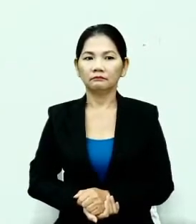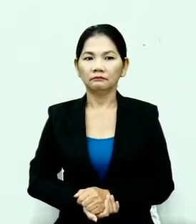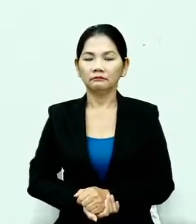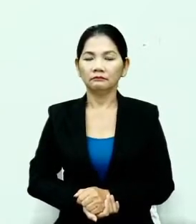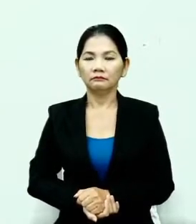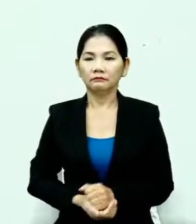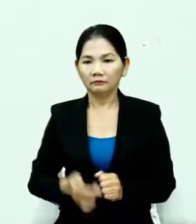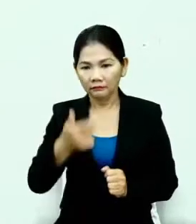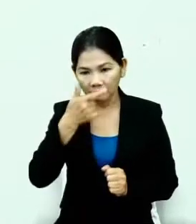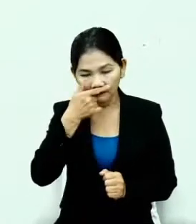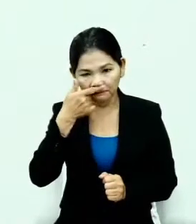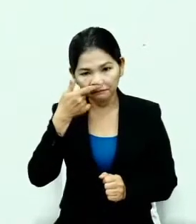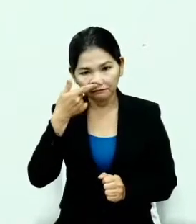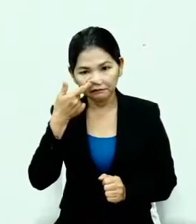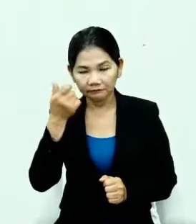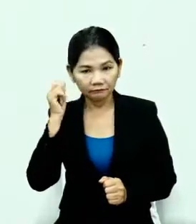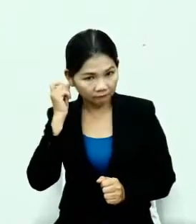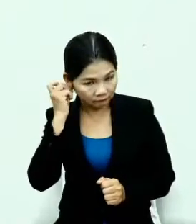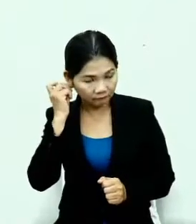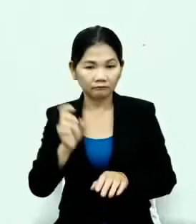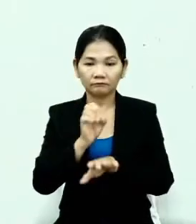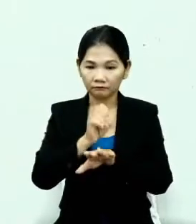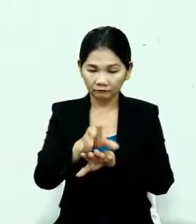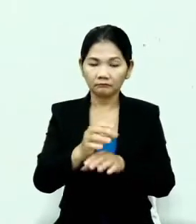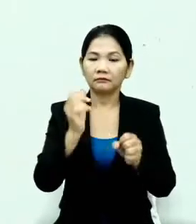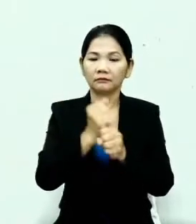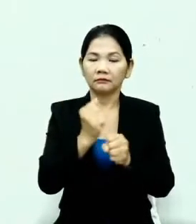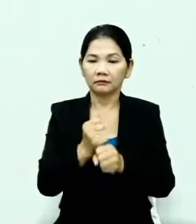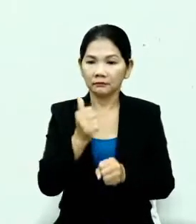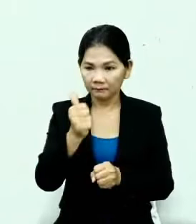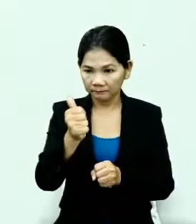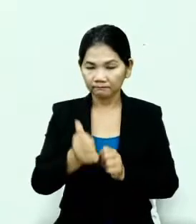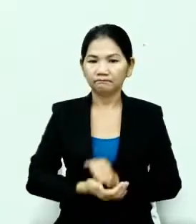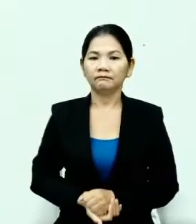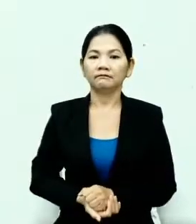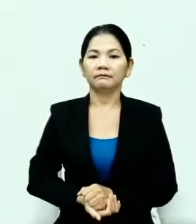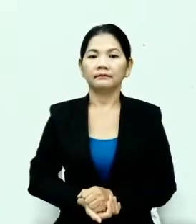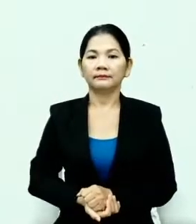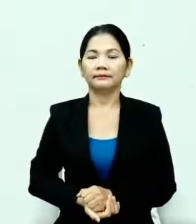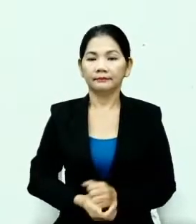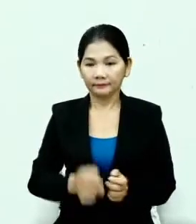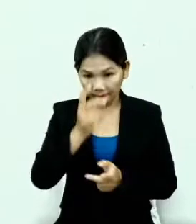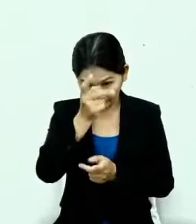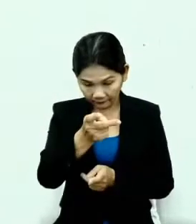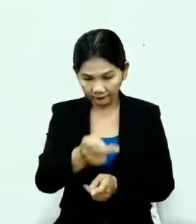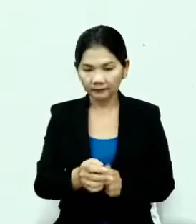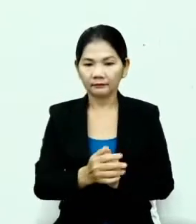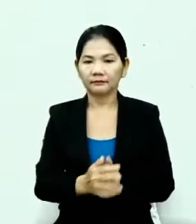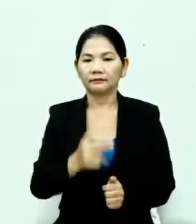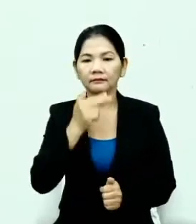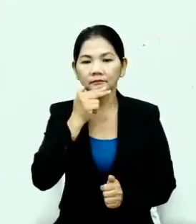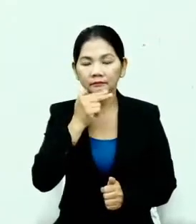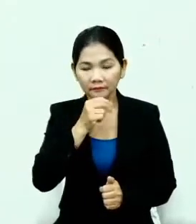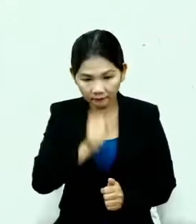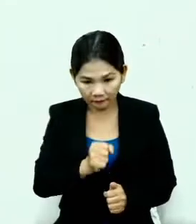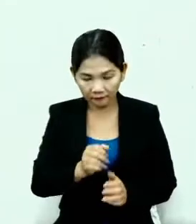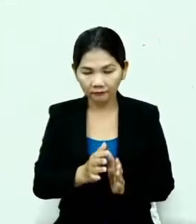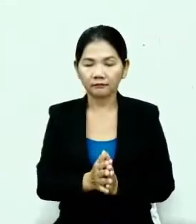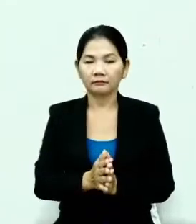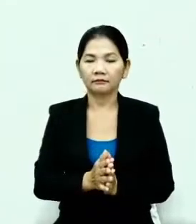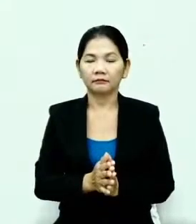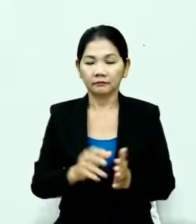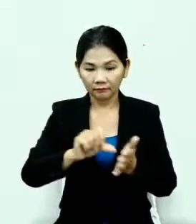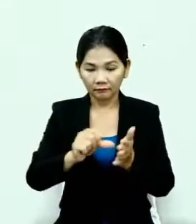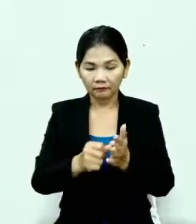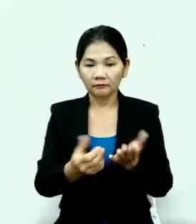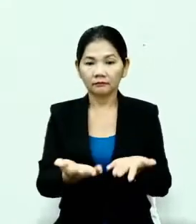Ông bông mặt đáy tu miến cồn. Ôi thua ông bờ lọ. Chà, chết cổ rục chà tùm. Chà, nãy đôi nóng tu miến, miến